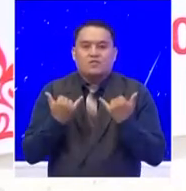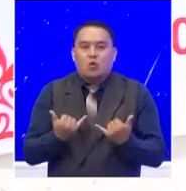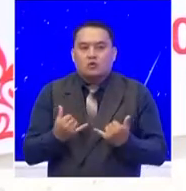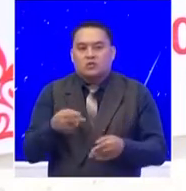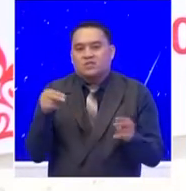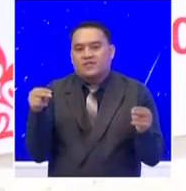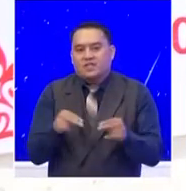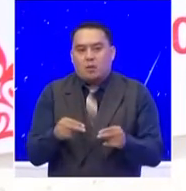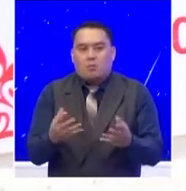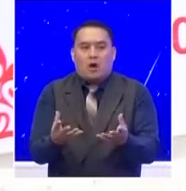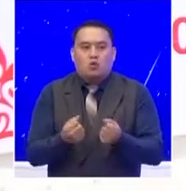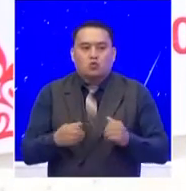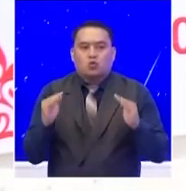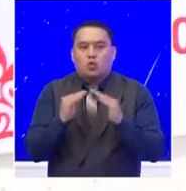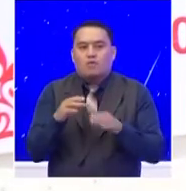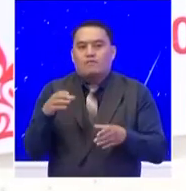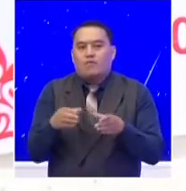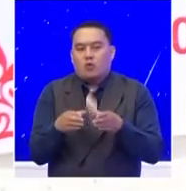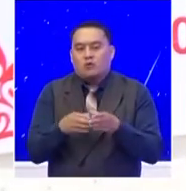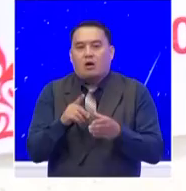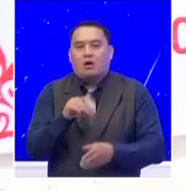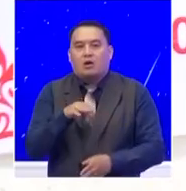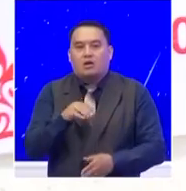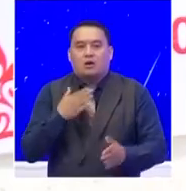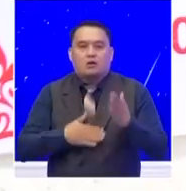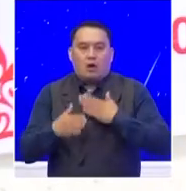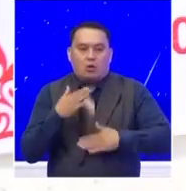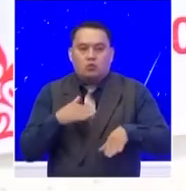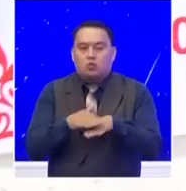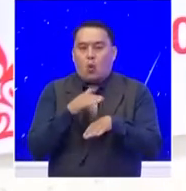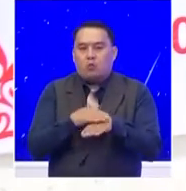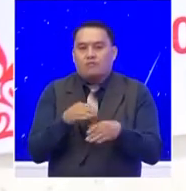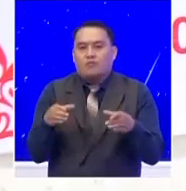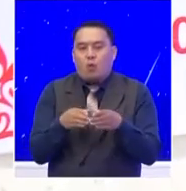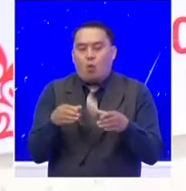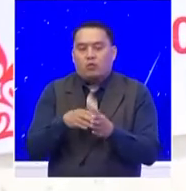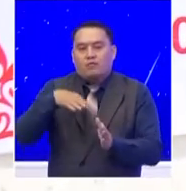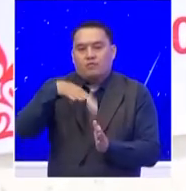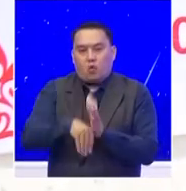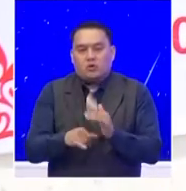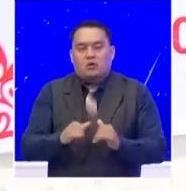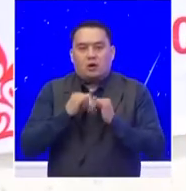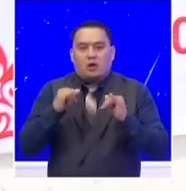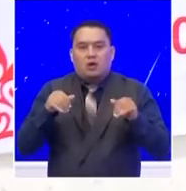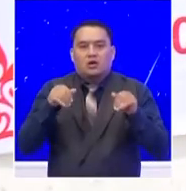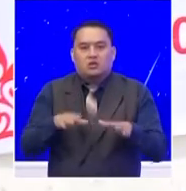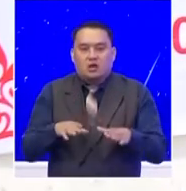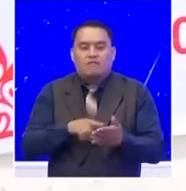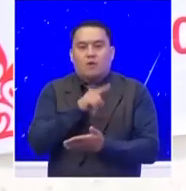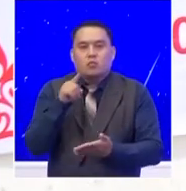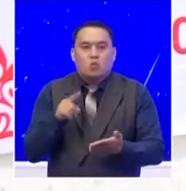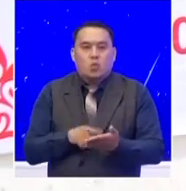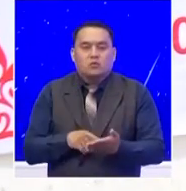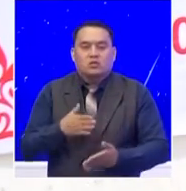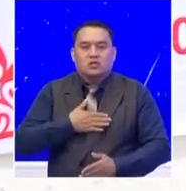стали свидетелями получения жилья от фонда «Харикет». Радует, что благотворительный фонд также вносит свой вклад в решение жилищного вопроса